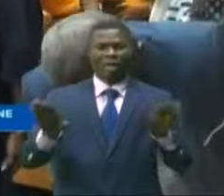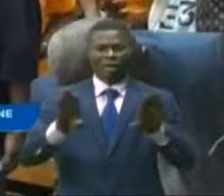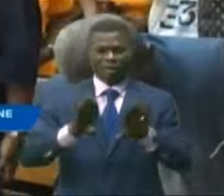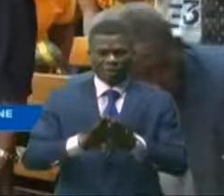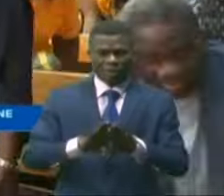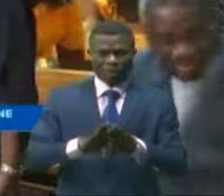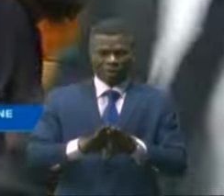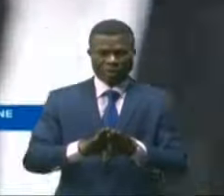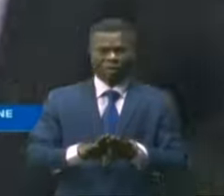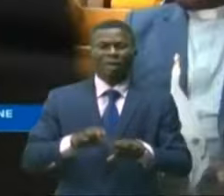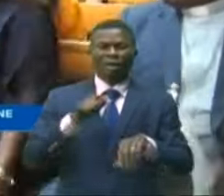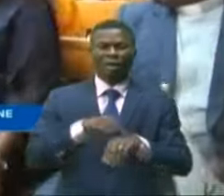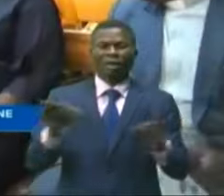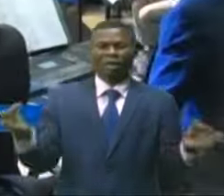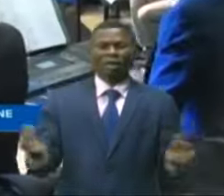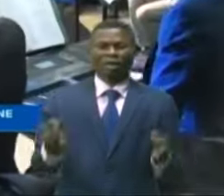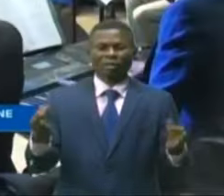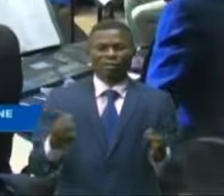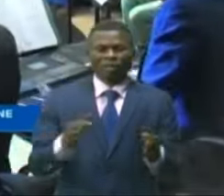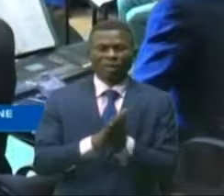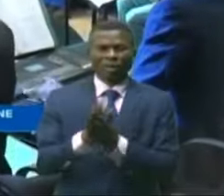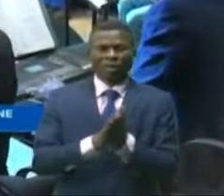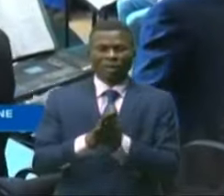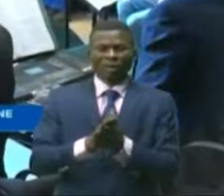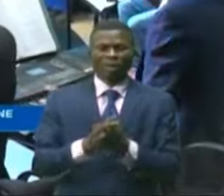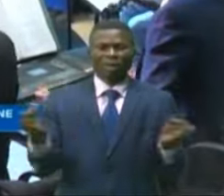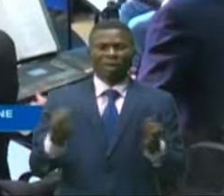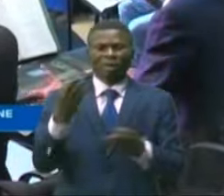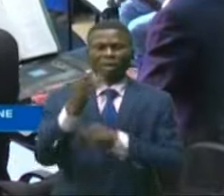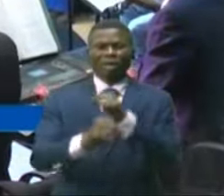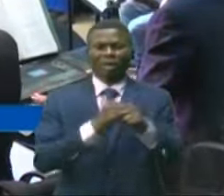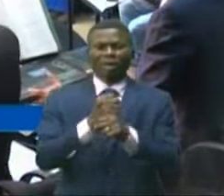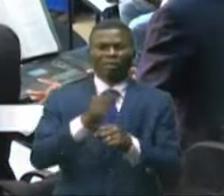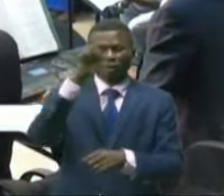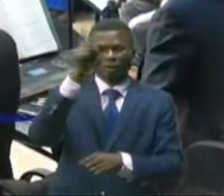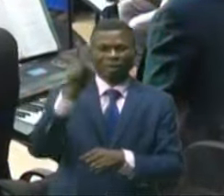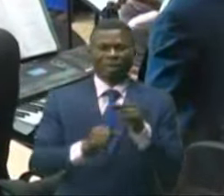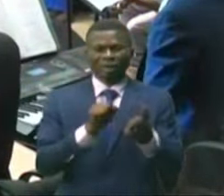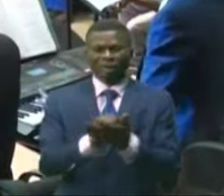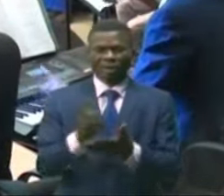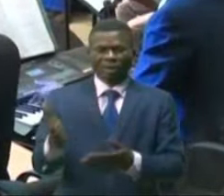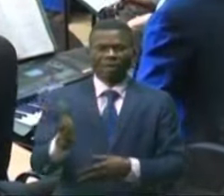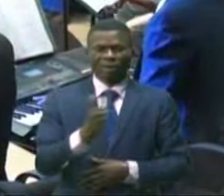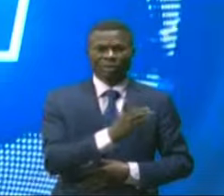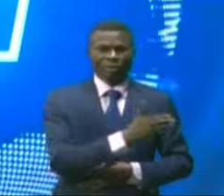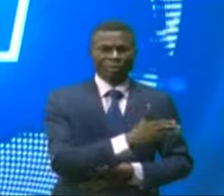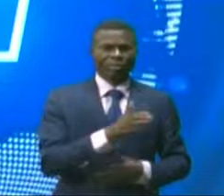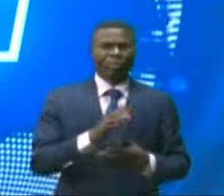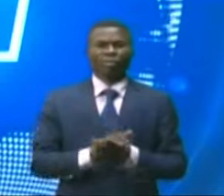les instants festifs liés à la célébration de ses 30 ans.